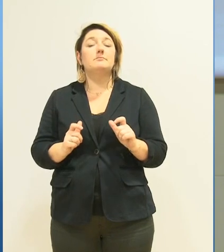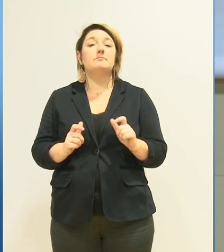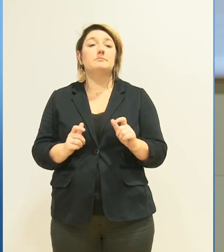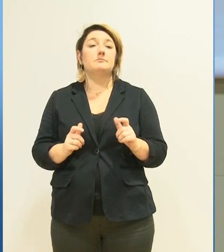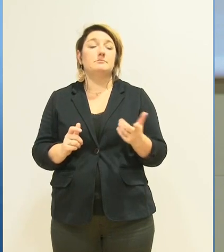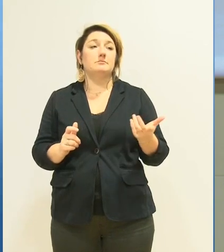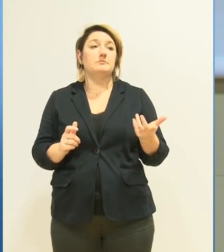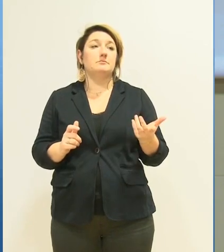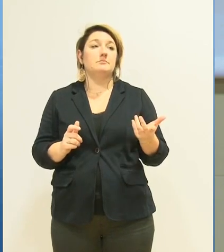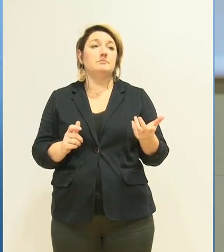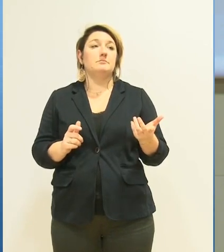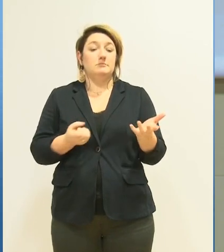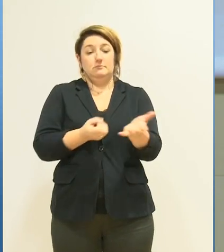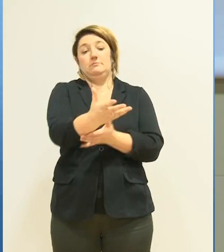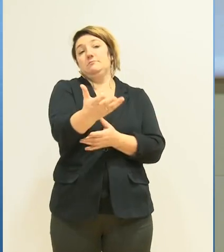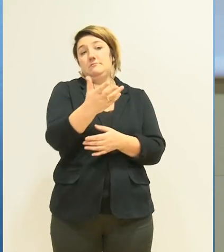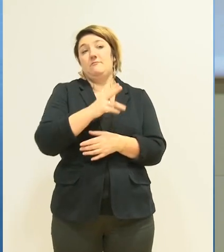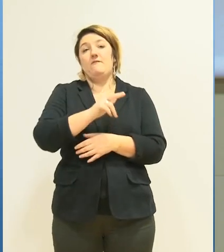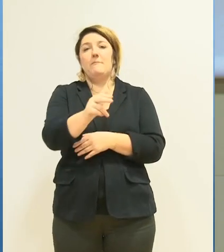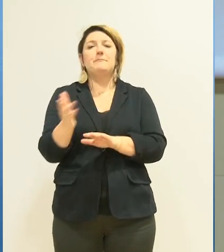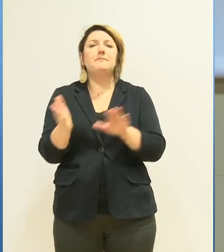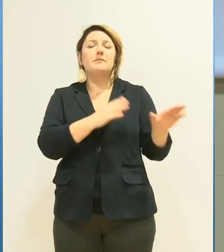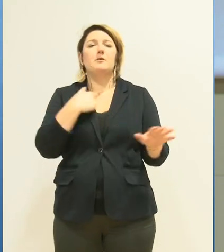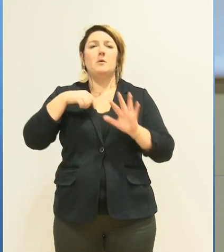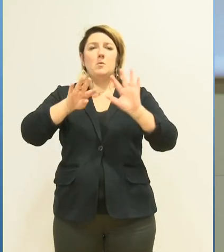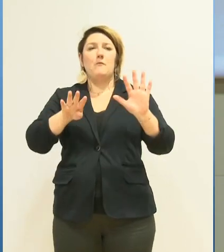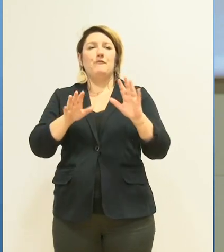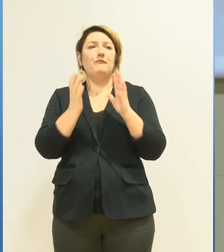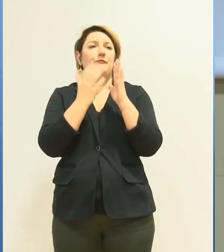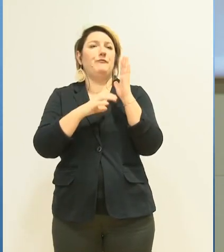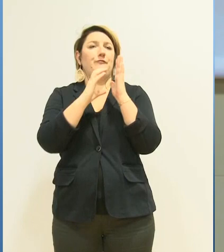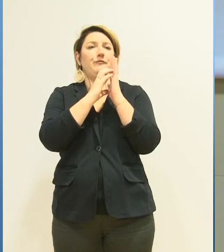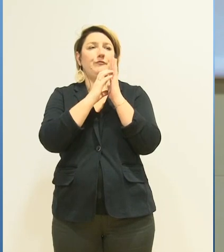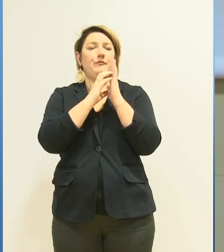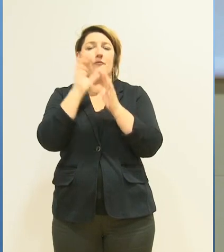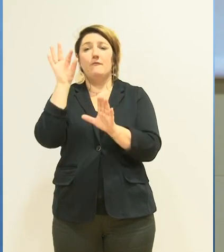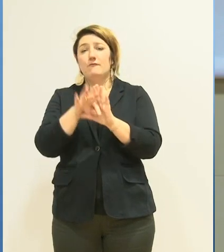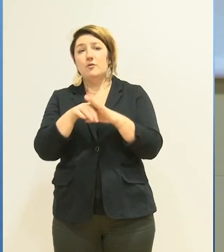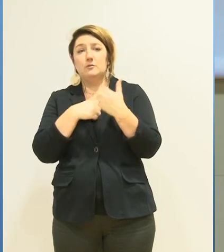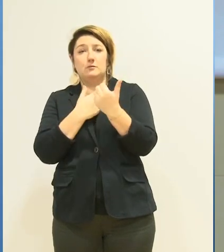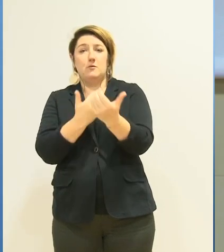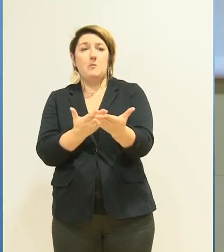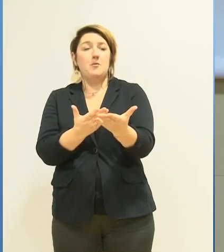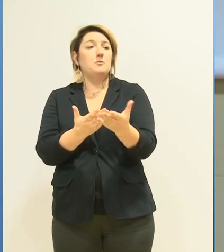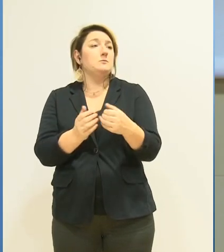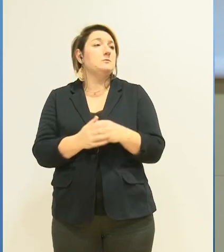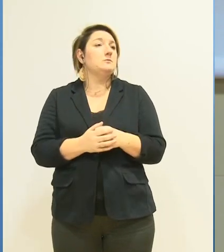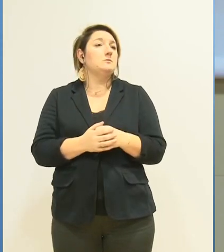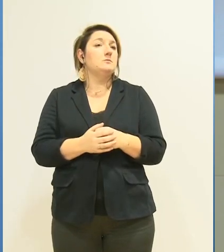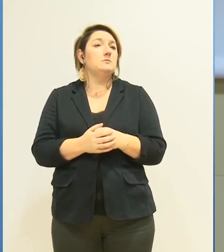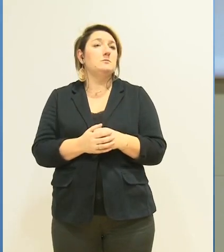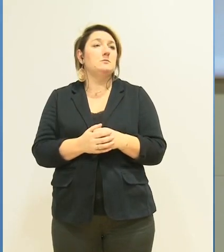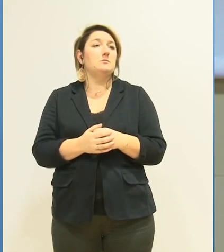le premier délibération numéro 9 je mets aux voix également donc